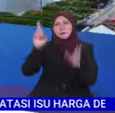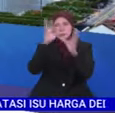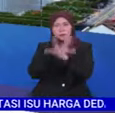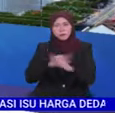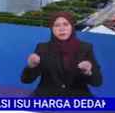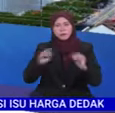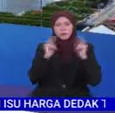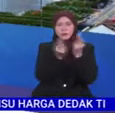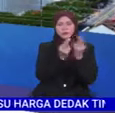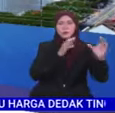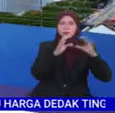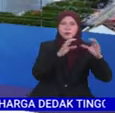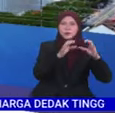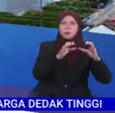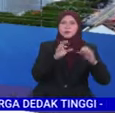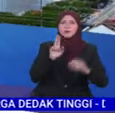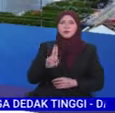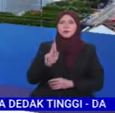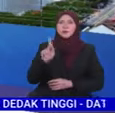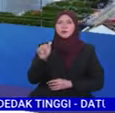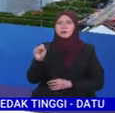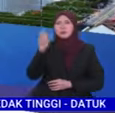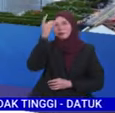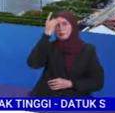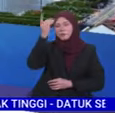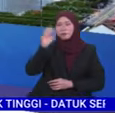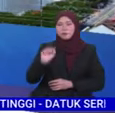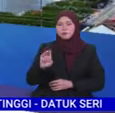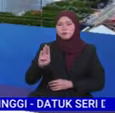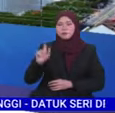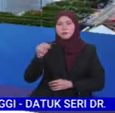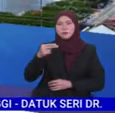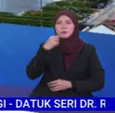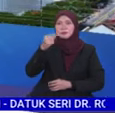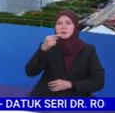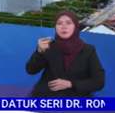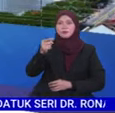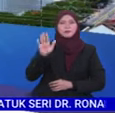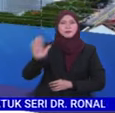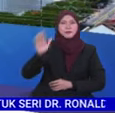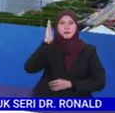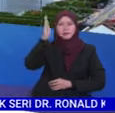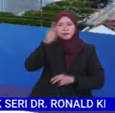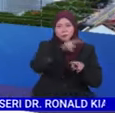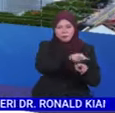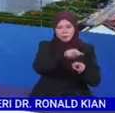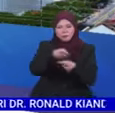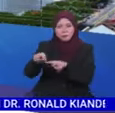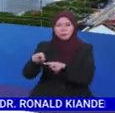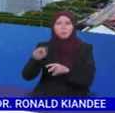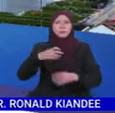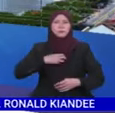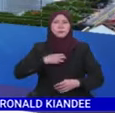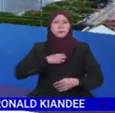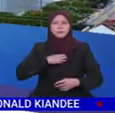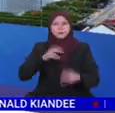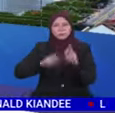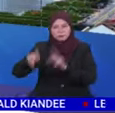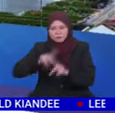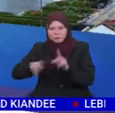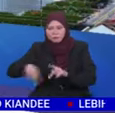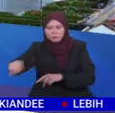dan unik komunikasi awam srawu kaos tetap dulu saidul berkata pihaknya juga akan senantiasa memantau keluhan rakyat dan